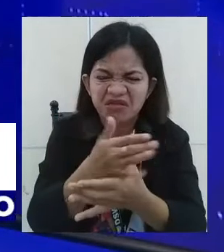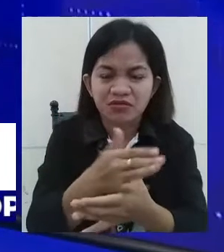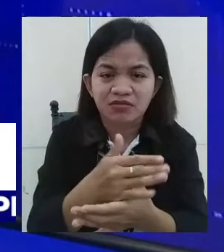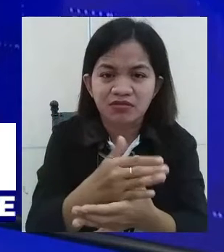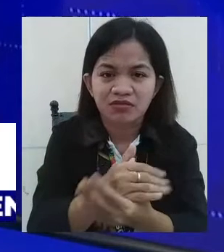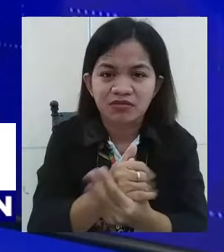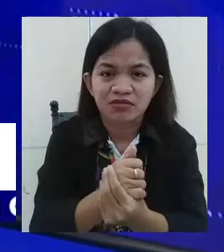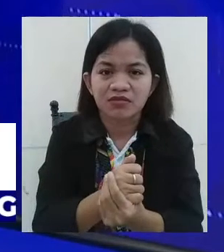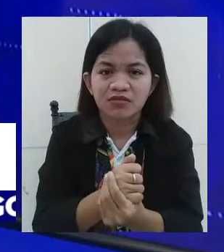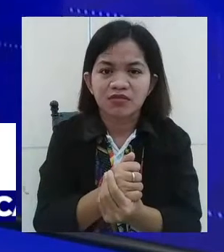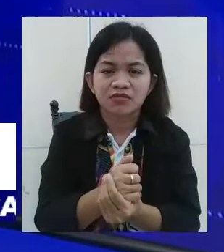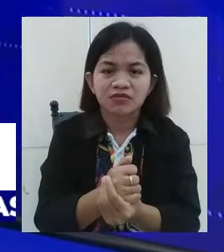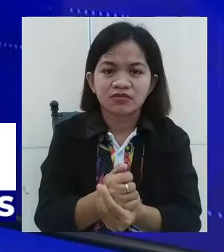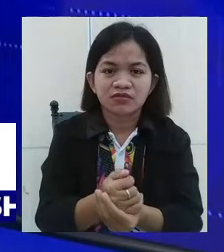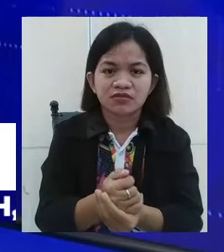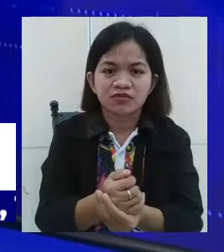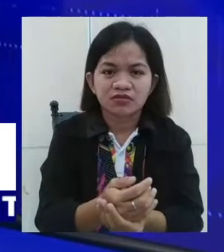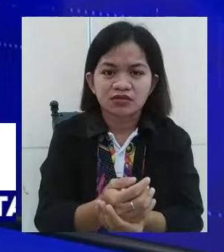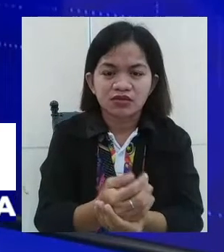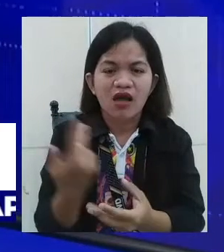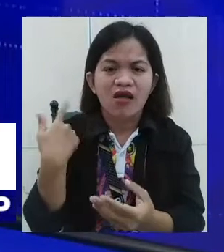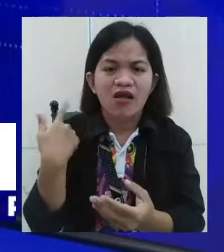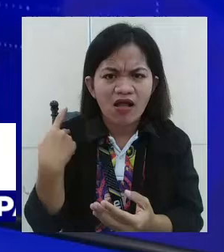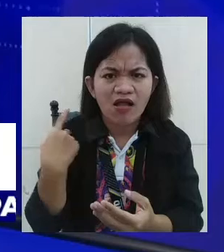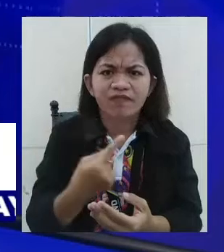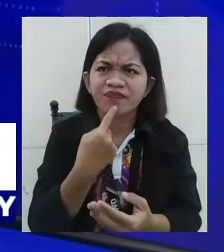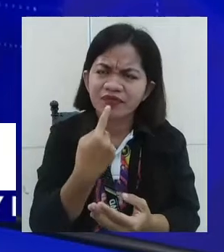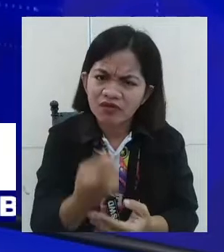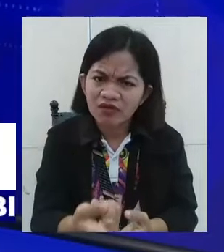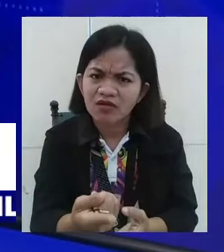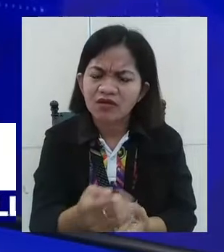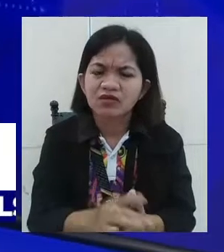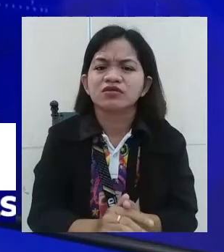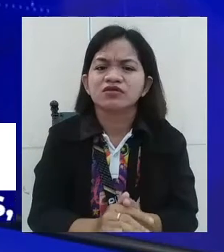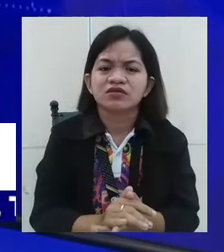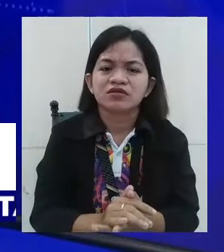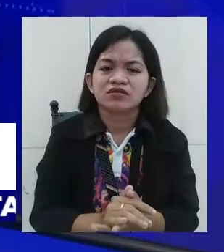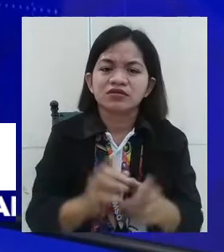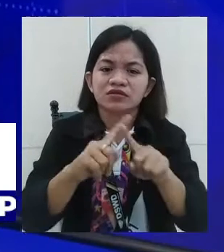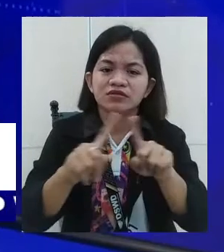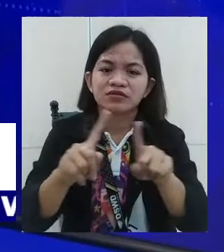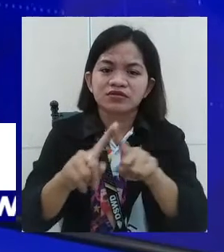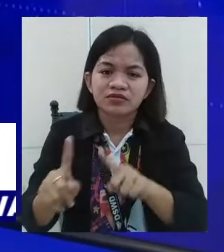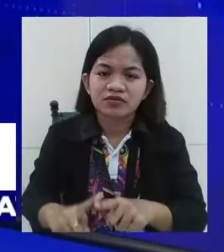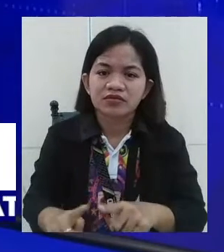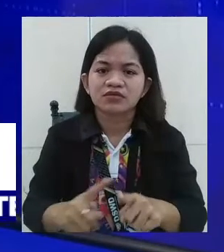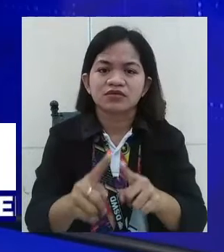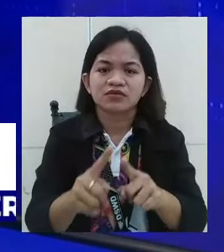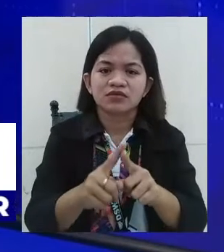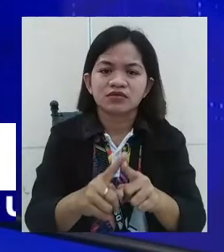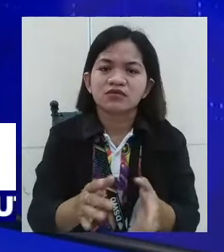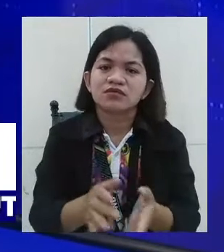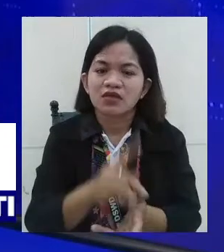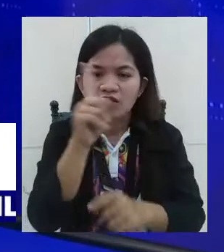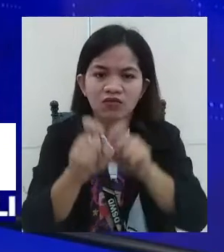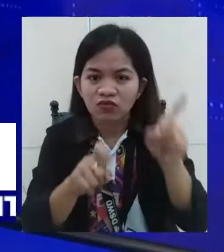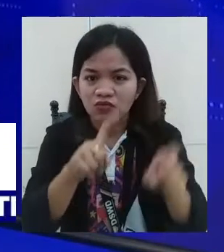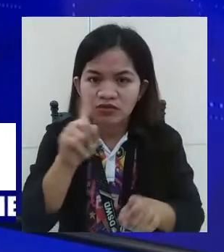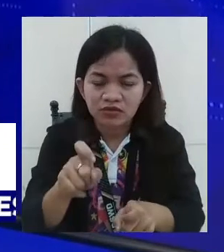mga suggestions kung paano dapat na naipapatupad yung programa ng